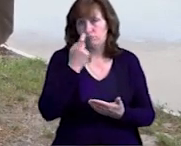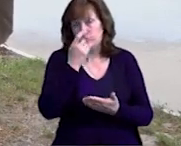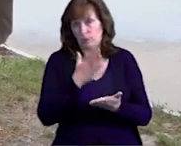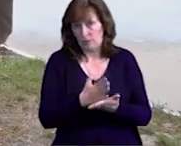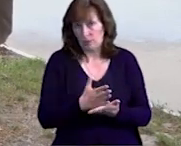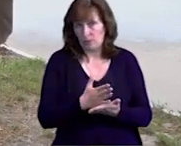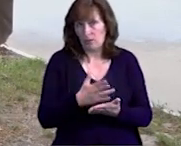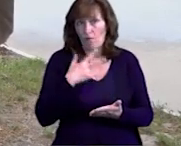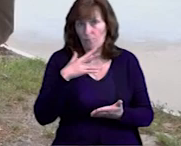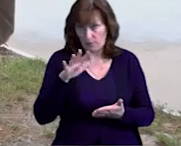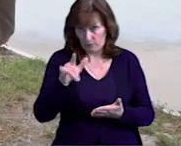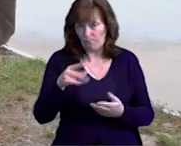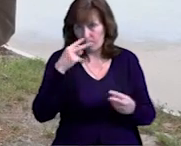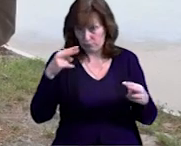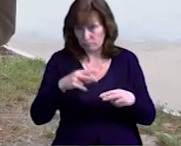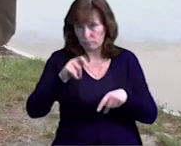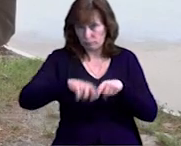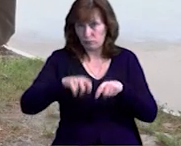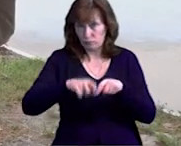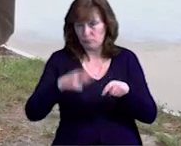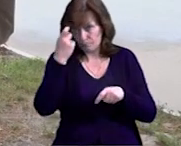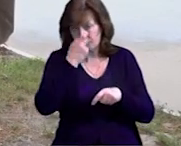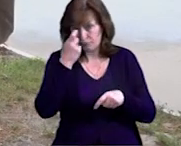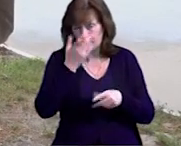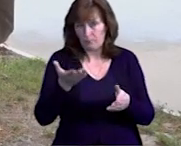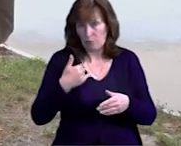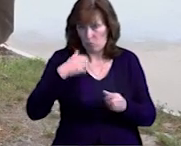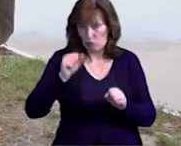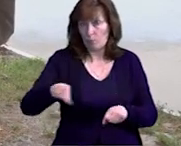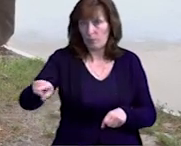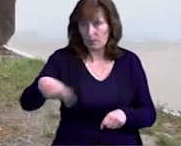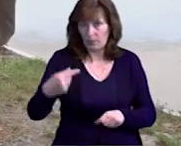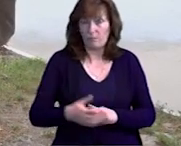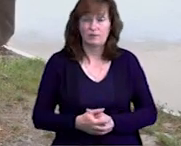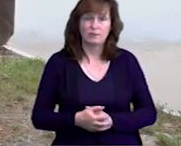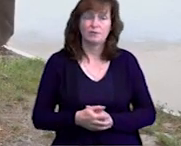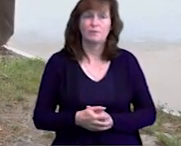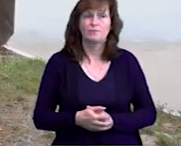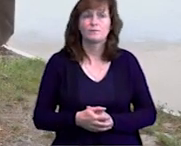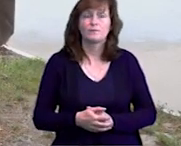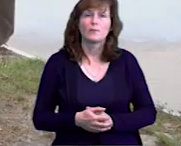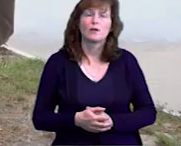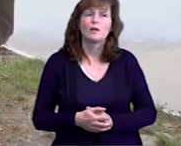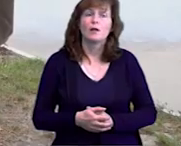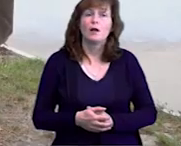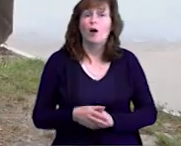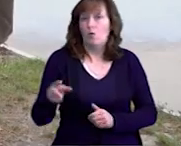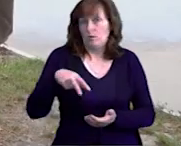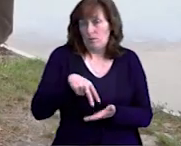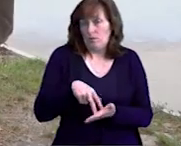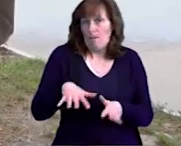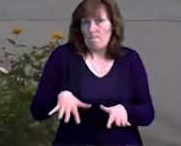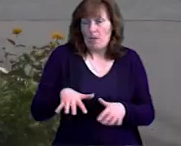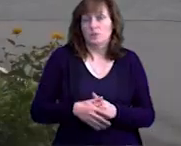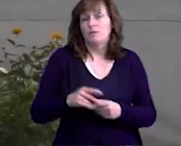алкогольного спьянения. Я говорю, вы провели свидетельство? Он говорит, нет. Я говорю, почему, я могу потребовать? Он говорит, нет. Я говорю, почему? А он стоит